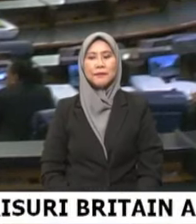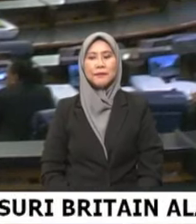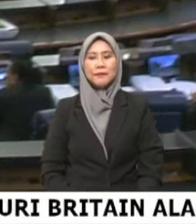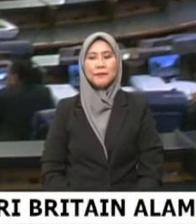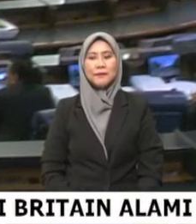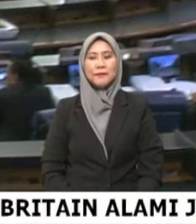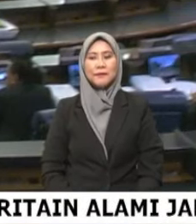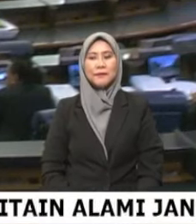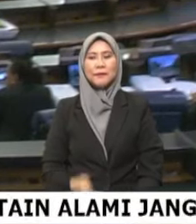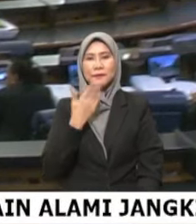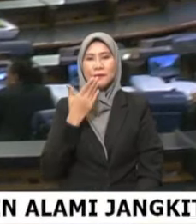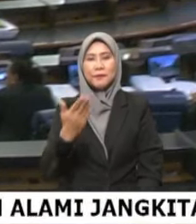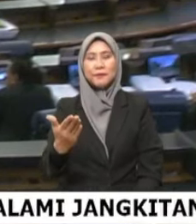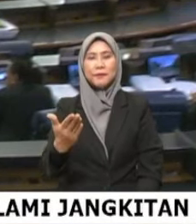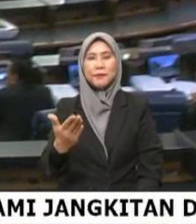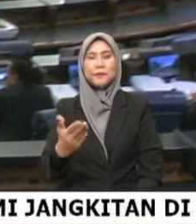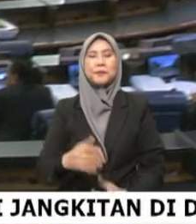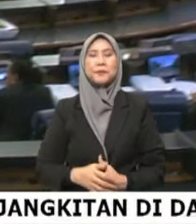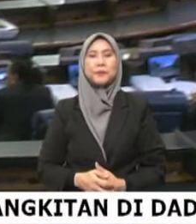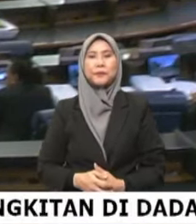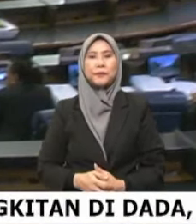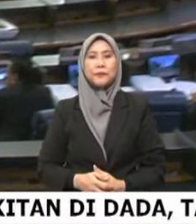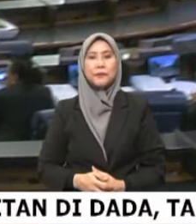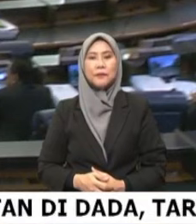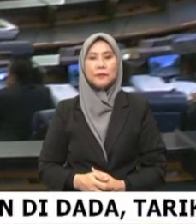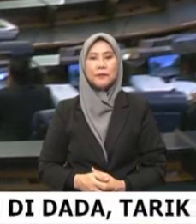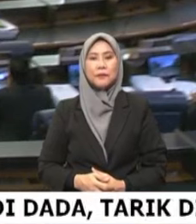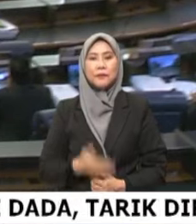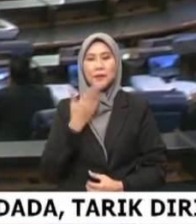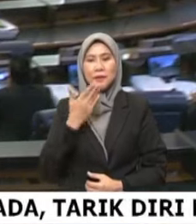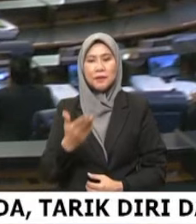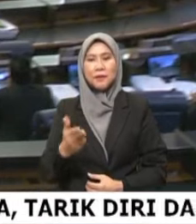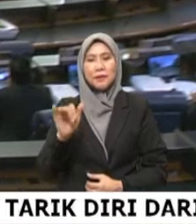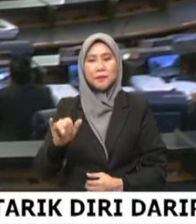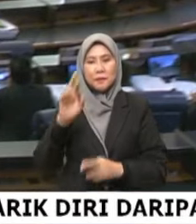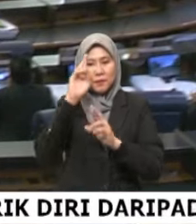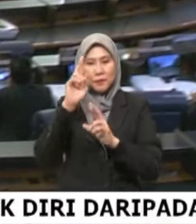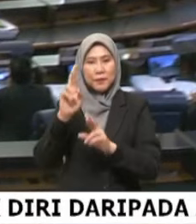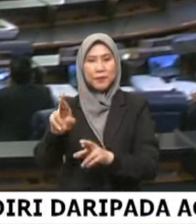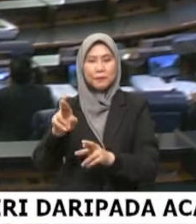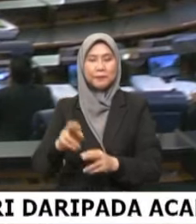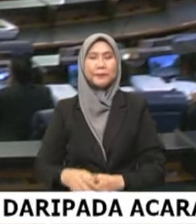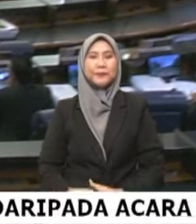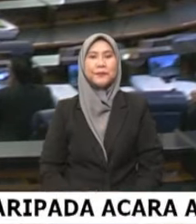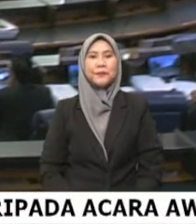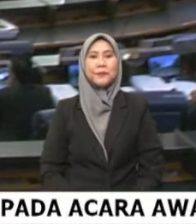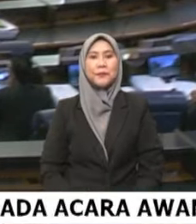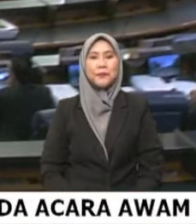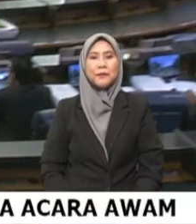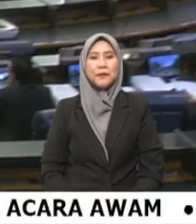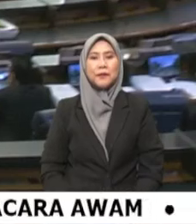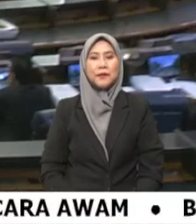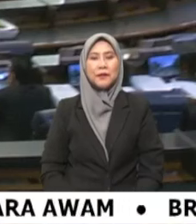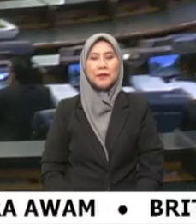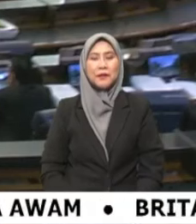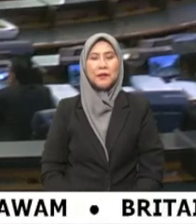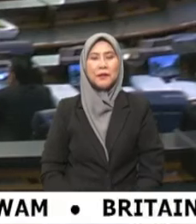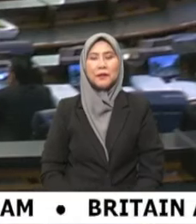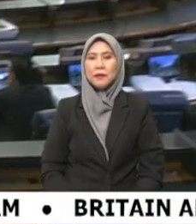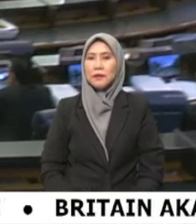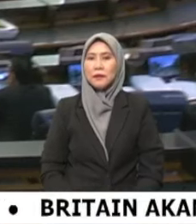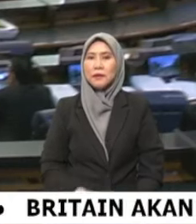Terima kasih, Tuan Yang Dipertua, dan terima kasih Yang Berhormat Bukit Bendera. Kementerian Sumber Asli